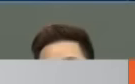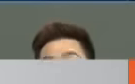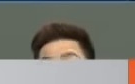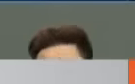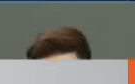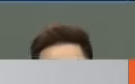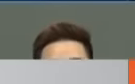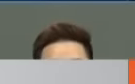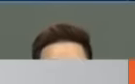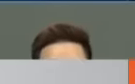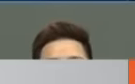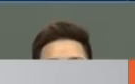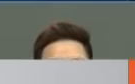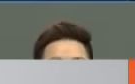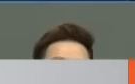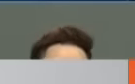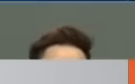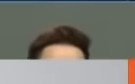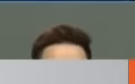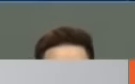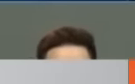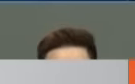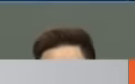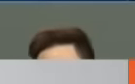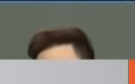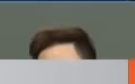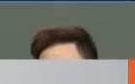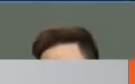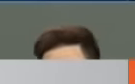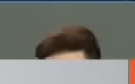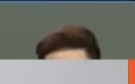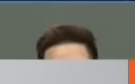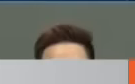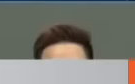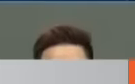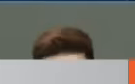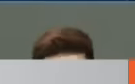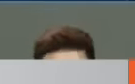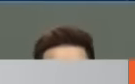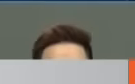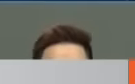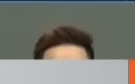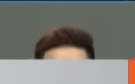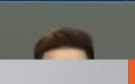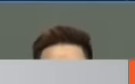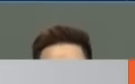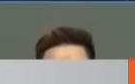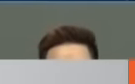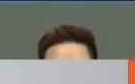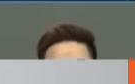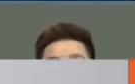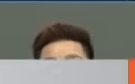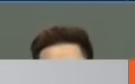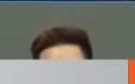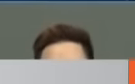คนขณะเดียวกันจำนวนผู้ติดเชื้อที่พบมากถึง141คนมาจากการเข้ารับการบริการตรวจหาเชื้อทำให้ยอดสะส